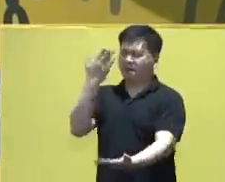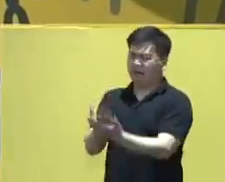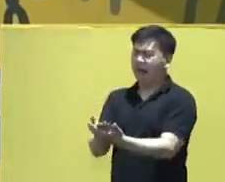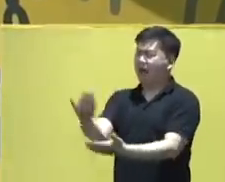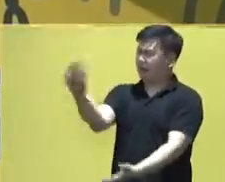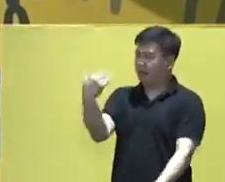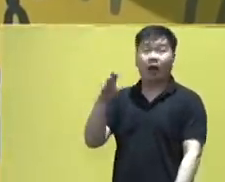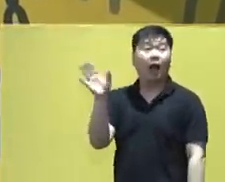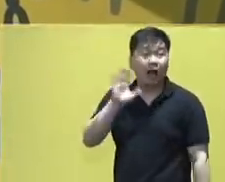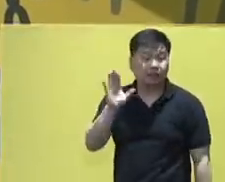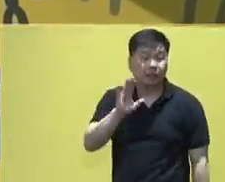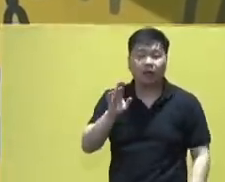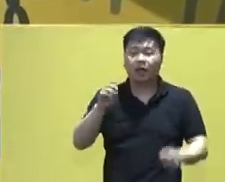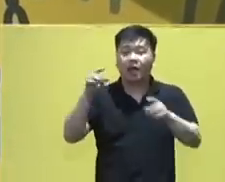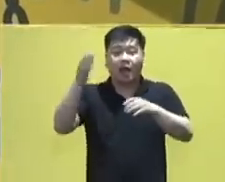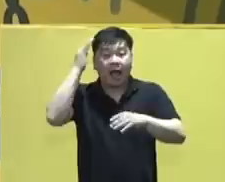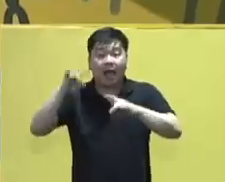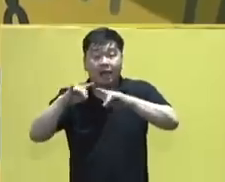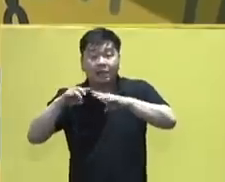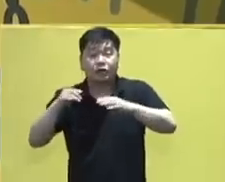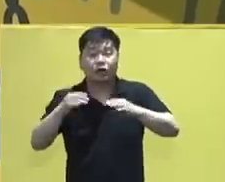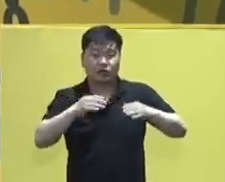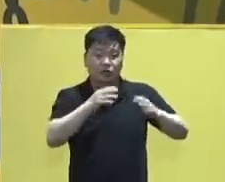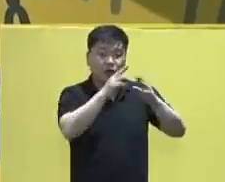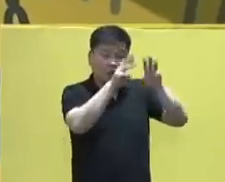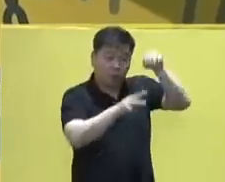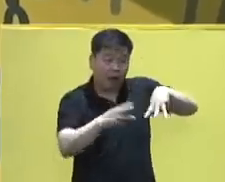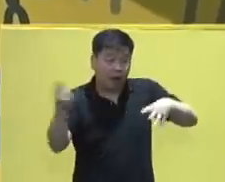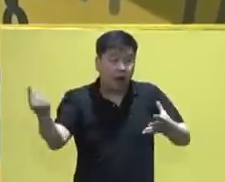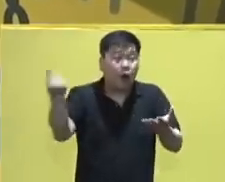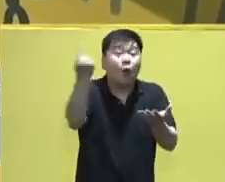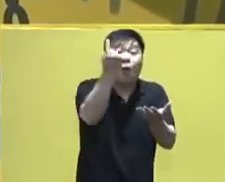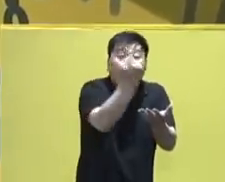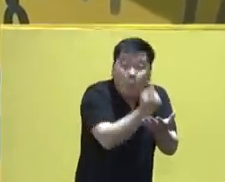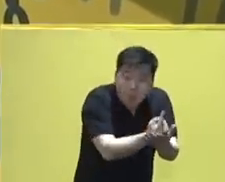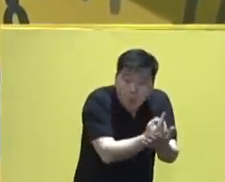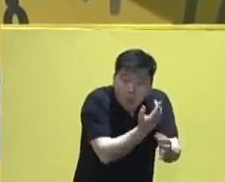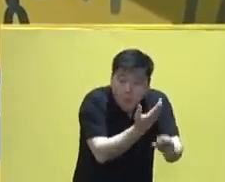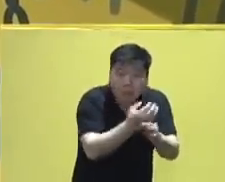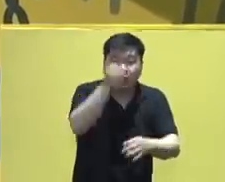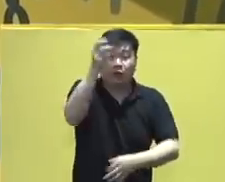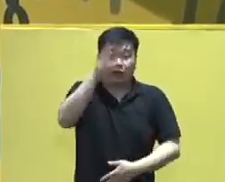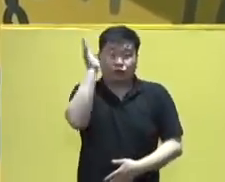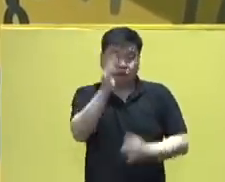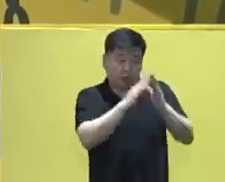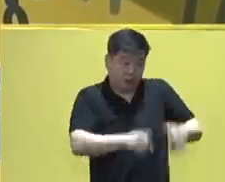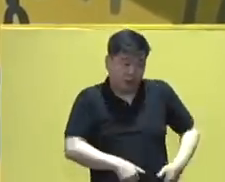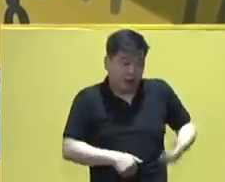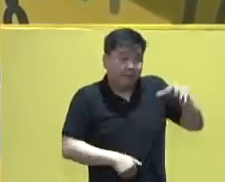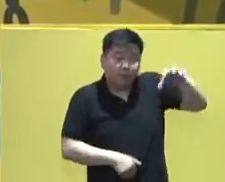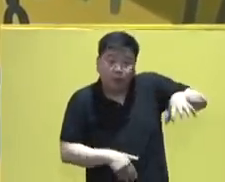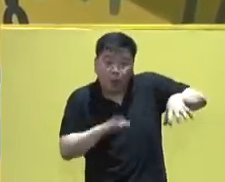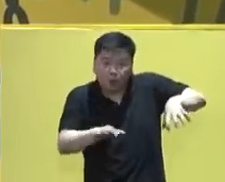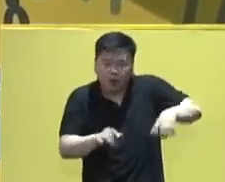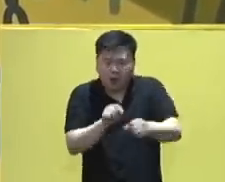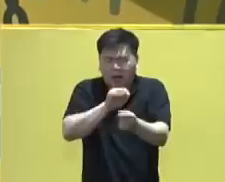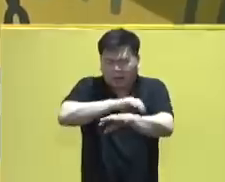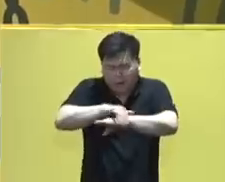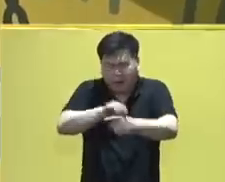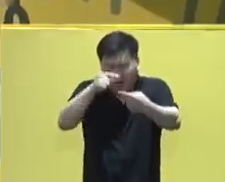아니고 이 공기업이 여기에 오면 광주시와 전남도가